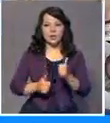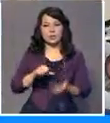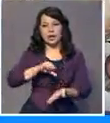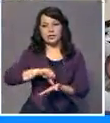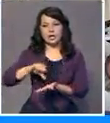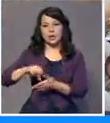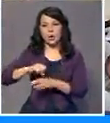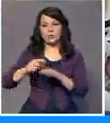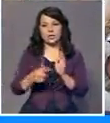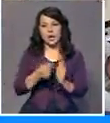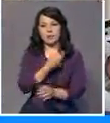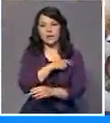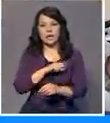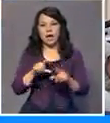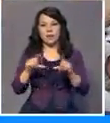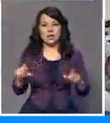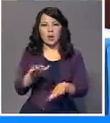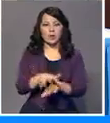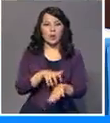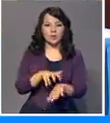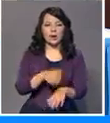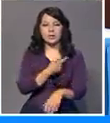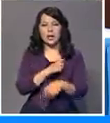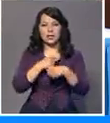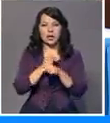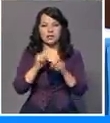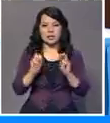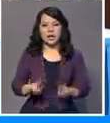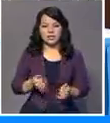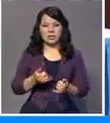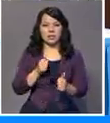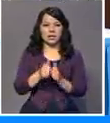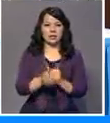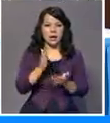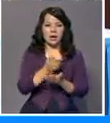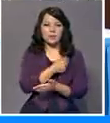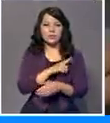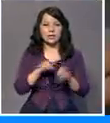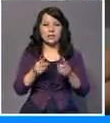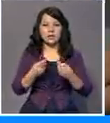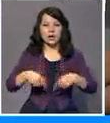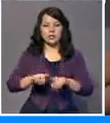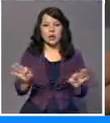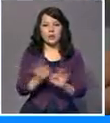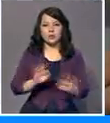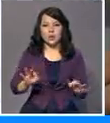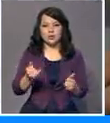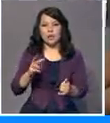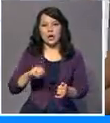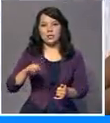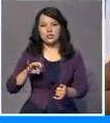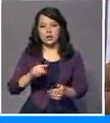ниет білдірген 17 медициналық мекемеден Көкшетау диагностикалық орталығы ілгері шықты. Сондай-ақ медицина саласындағы үздік менеджер